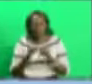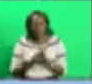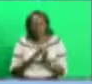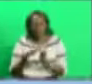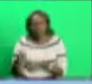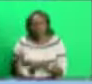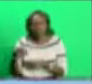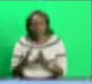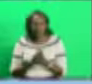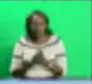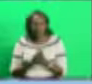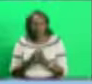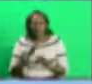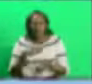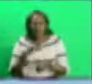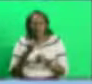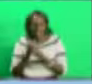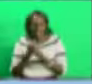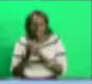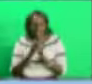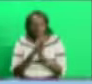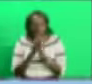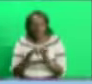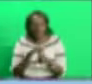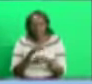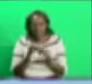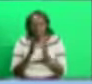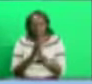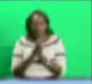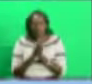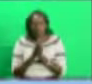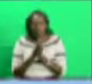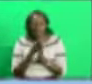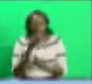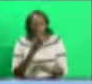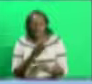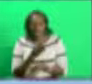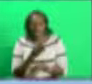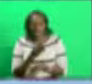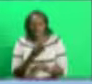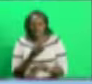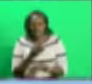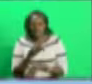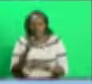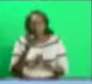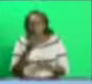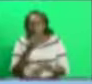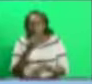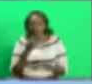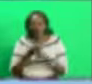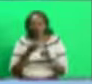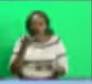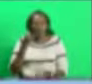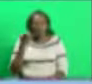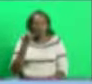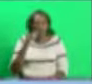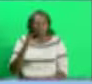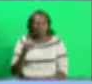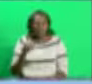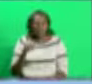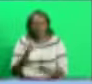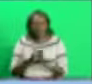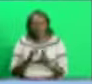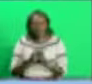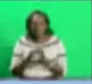Ingineko katika makala ya kazi yangu hii leo, tunamwangazia Cyrus Wanjeru, mkazi wa eneo la Munyeki, viungani wa mji wa Nakuru, ambaye